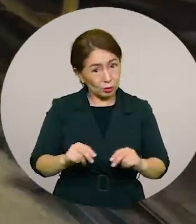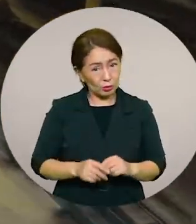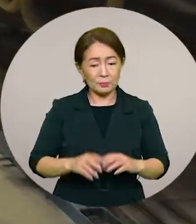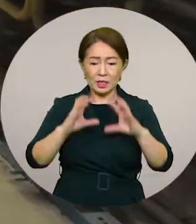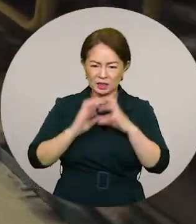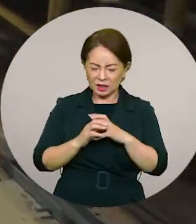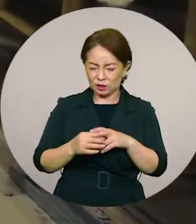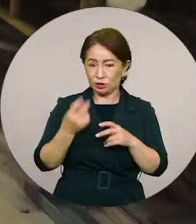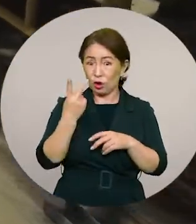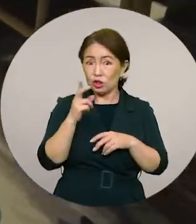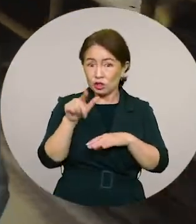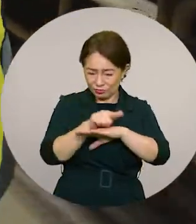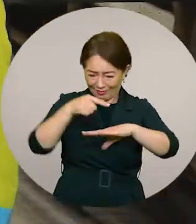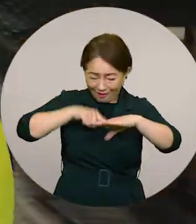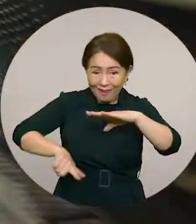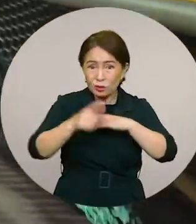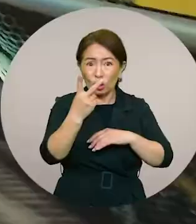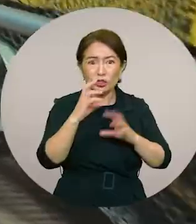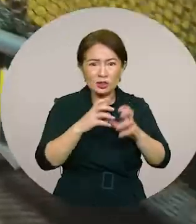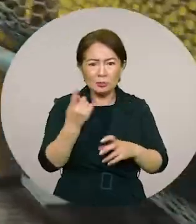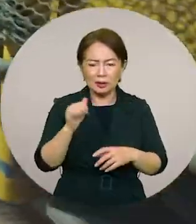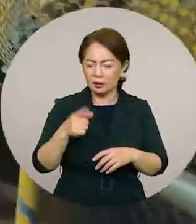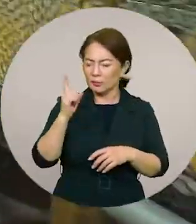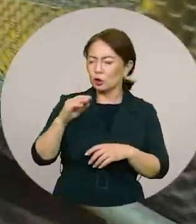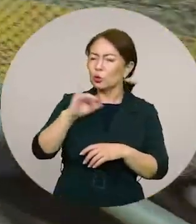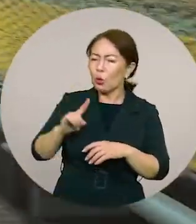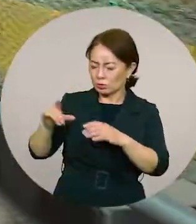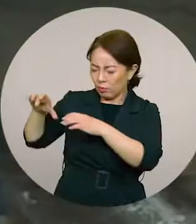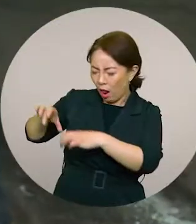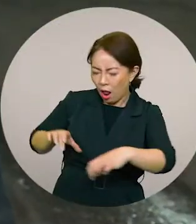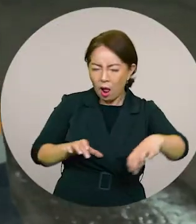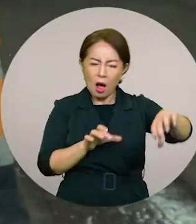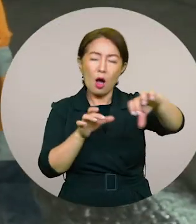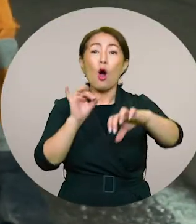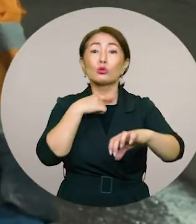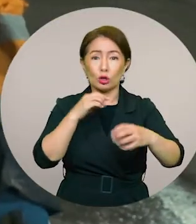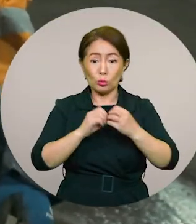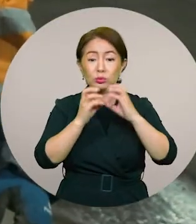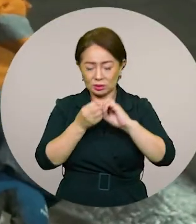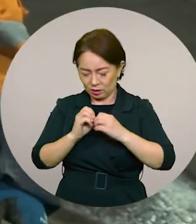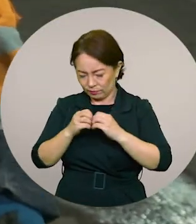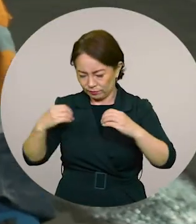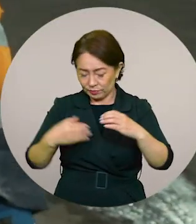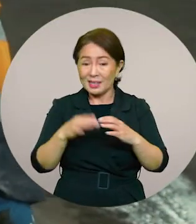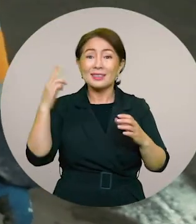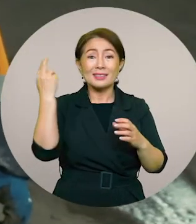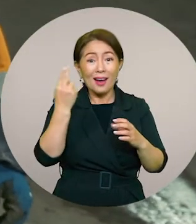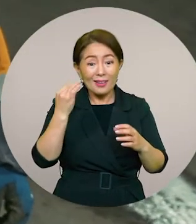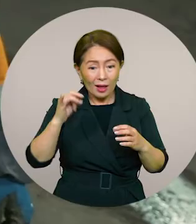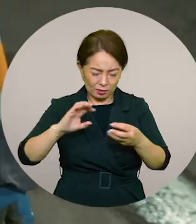Дэлхийд хоёрхан байдаг гүний уурхайн туусан дамжуургын нэгийг оюу толгоон гүний уурхайд суйрлуулжээ. Туусан дамжуурга бүрийн дэргэд цахилгааны хэсгүүд